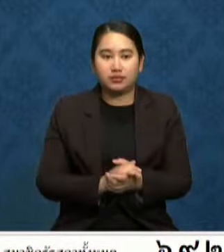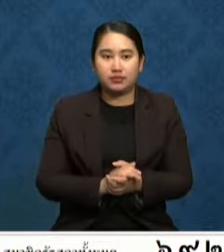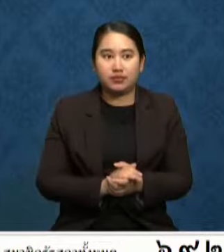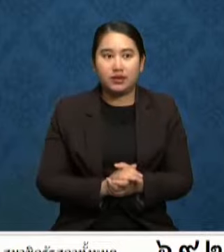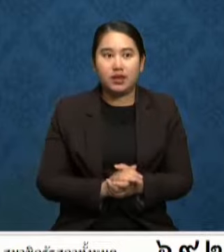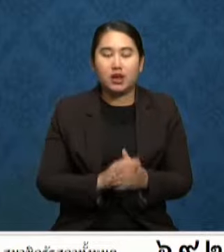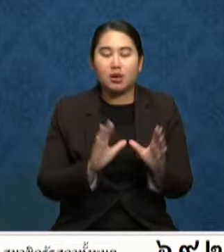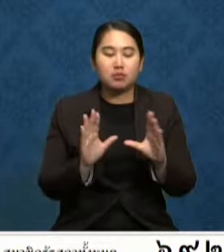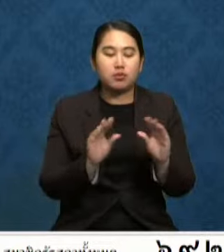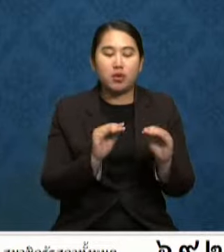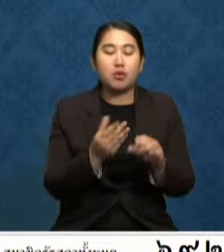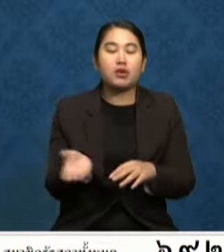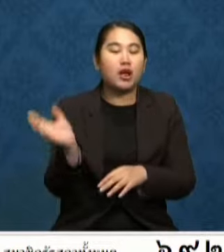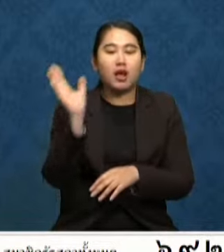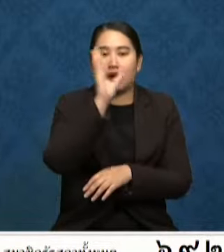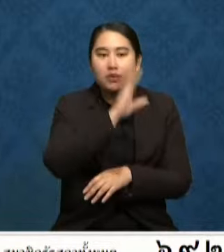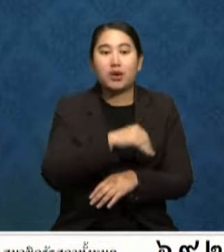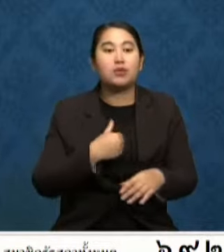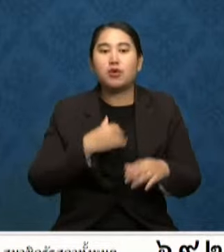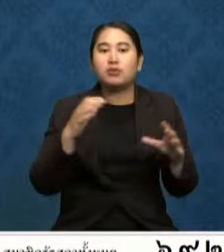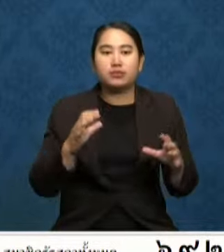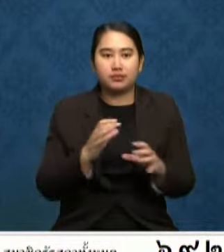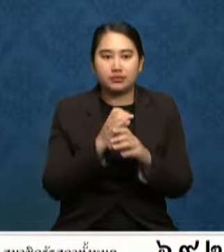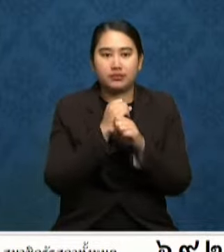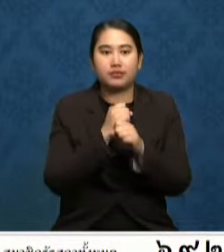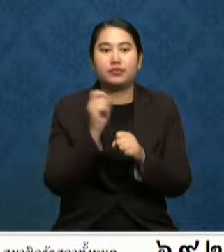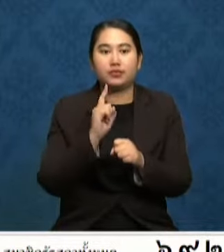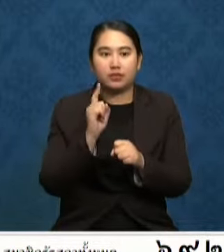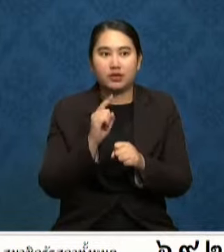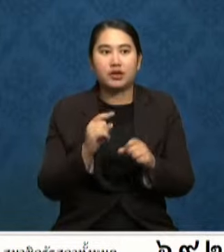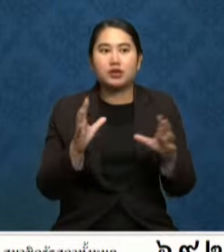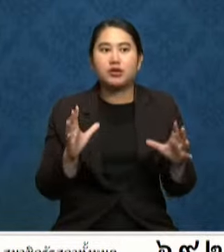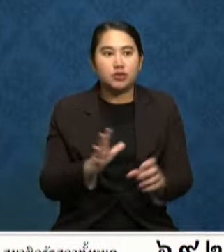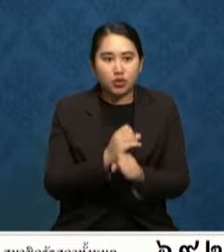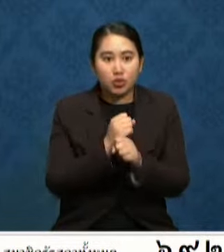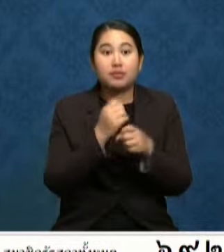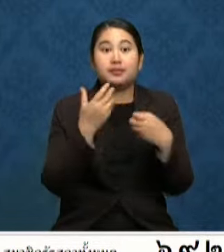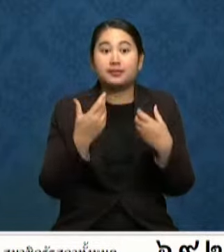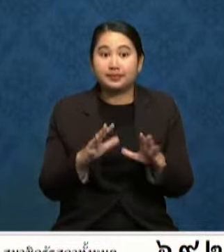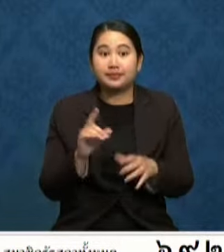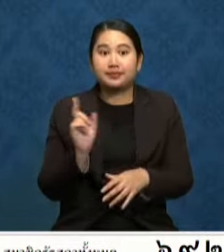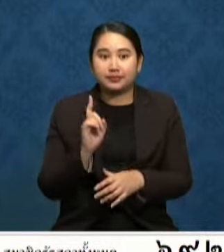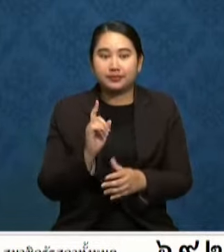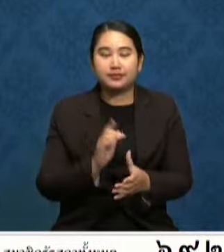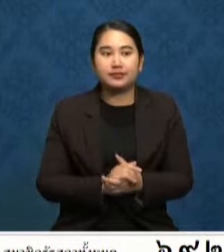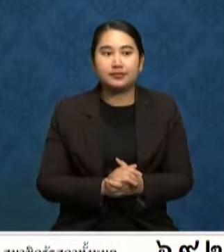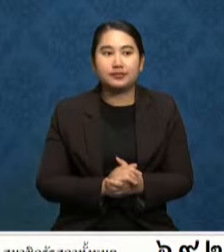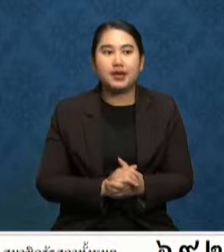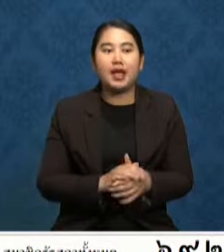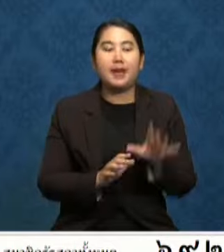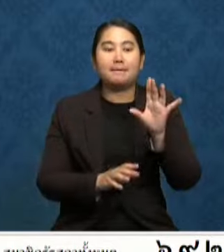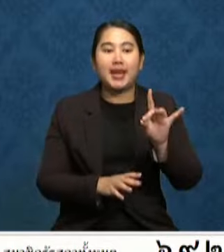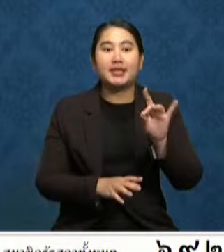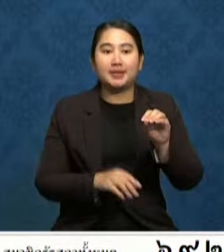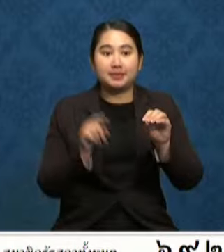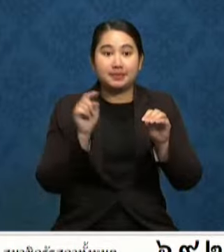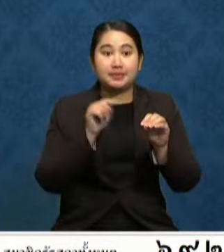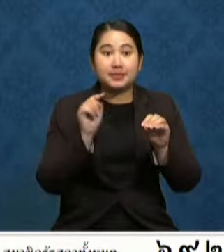เพราที่พูกันทางวน ผมสรุปว่าโดยรวมความแล้วเี่ย80%